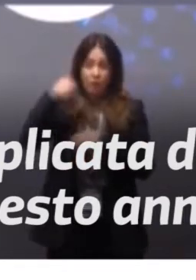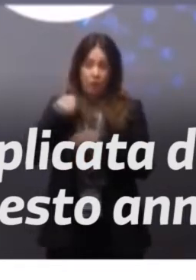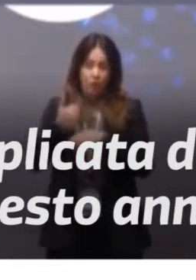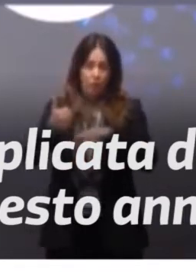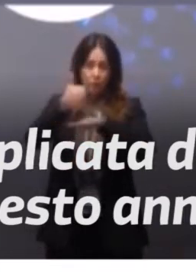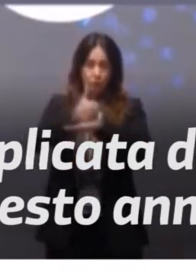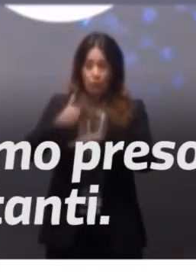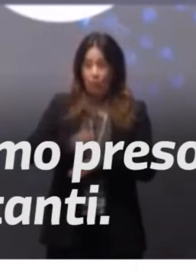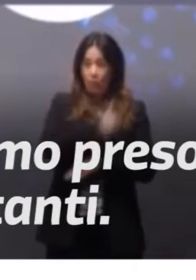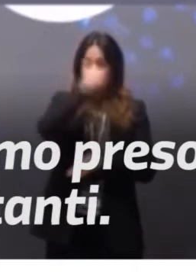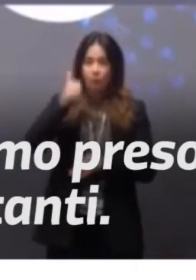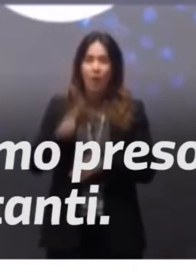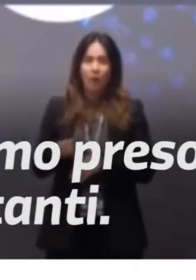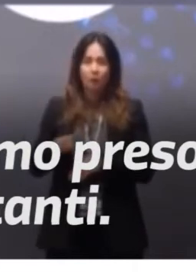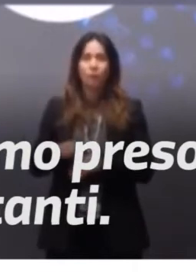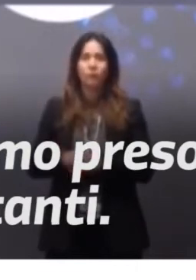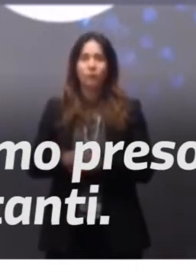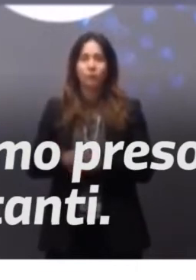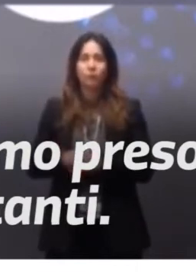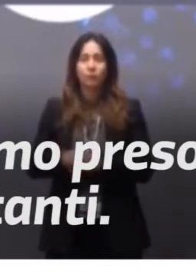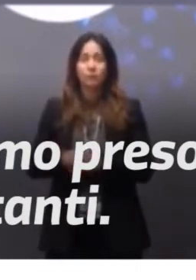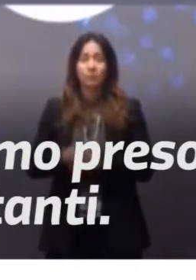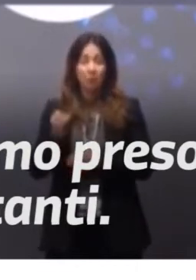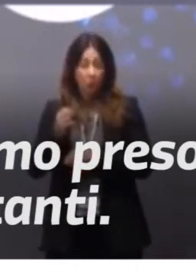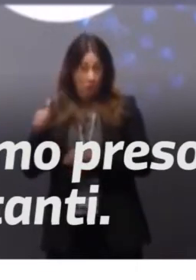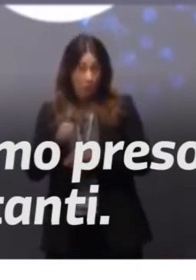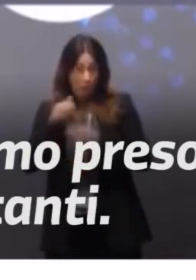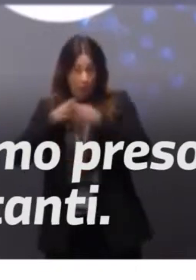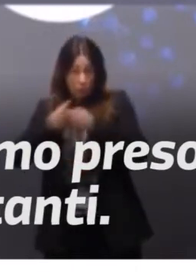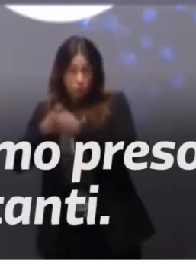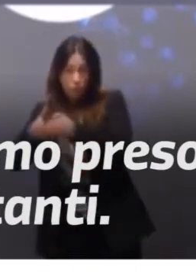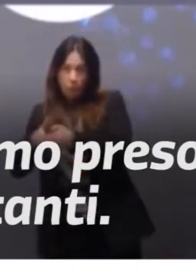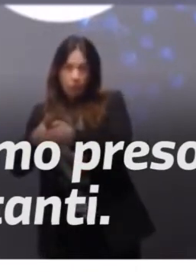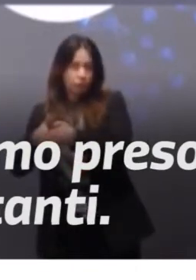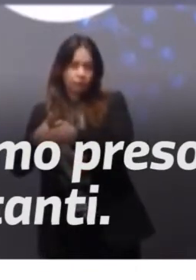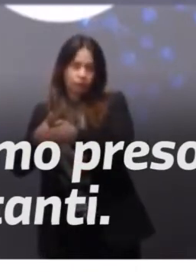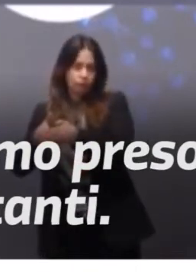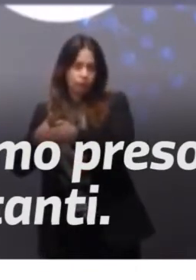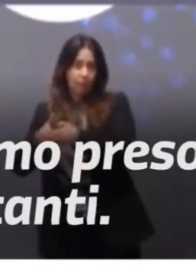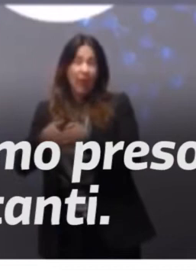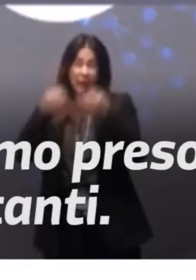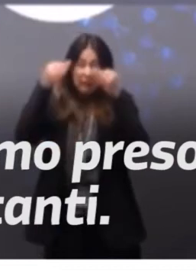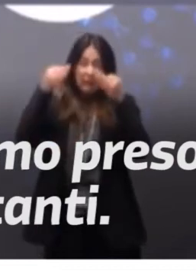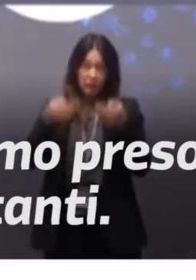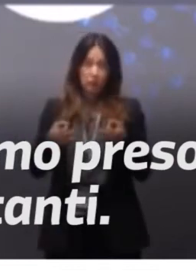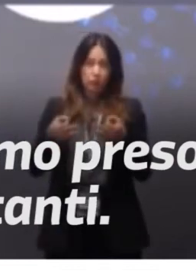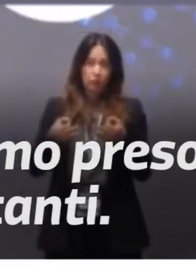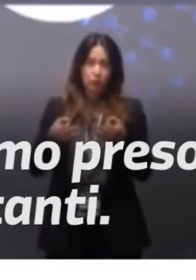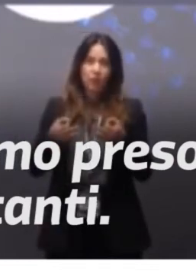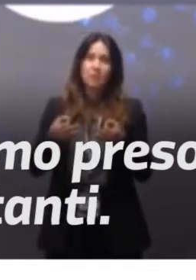in questo anno non abbiamo fatto piccolo cabotaggio abbiamo preso delle decisioni anche molto difficili